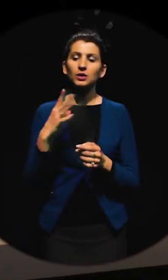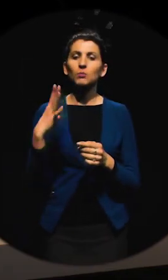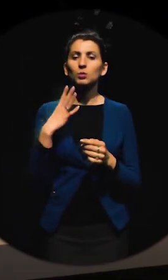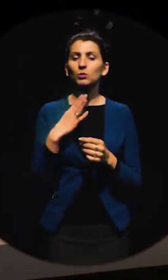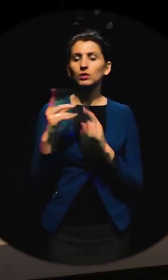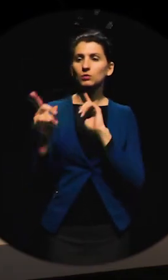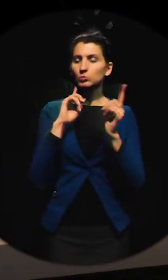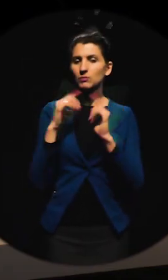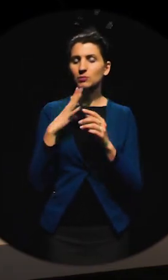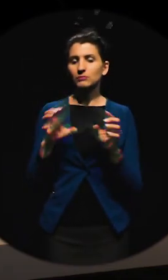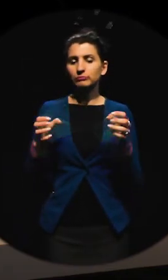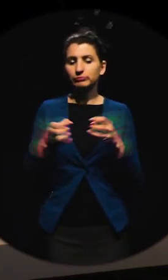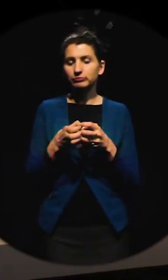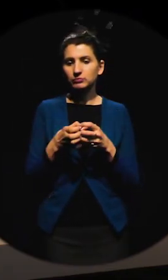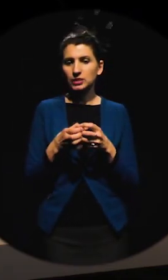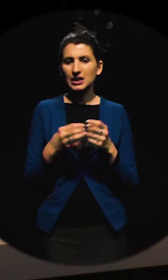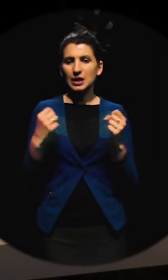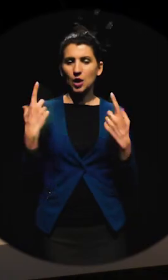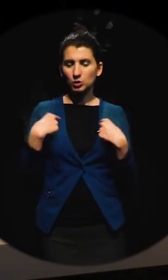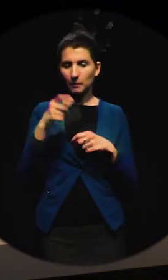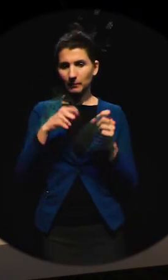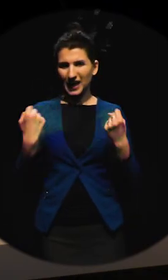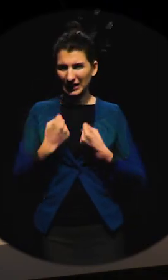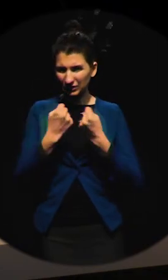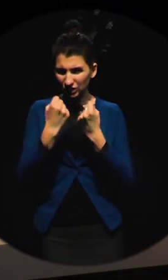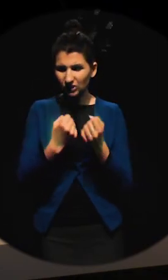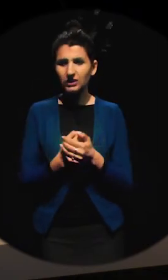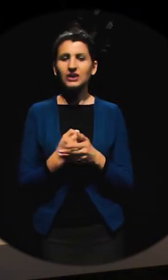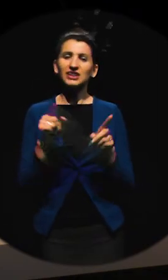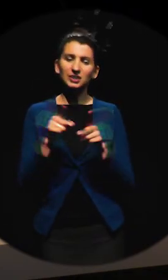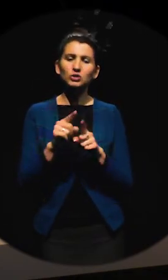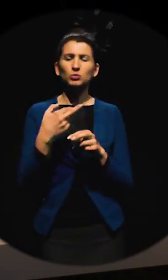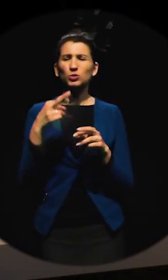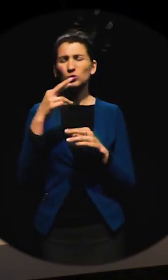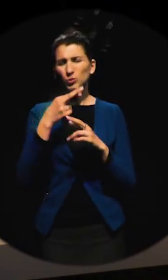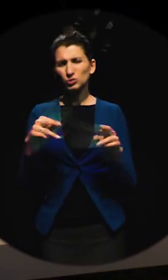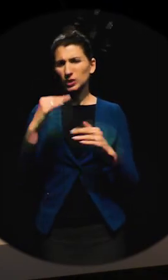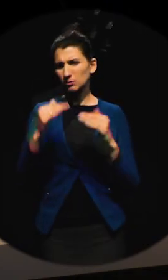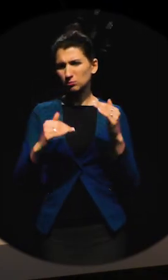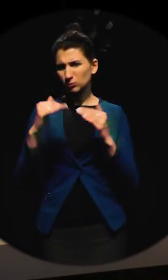aktywistów z niepełnosprawnościami i która na różnych poziomach